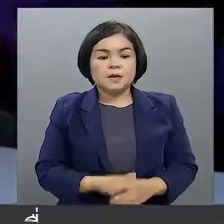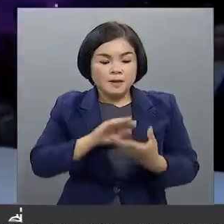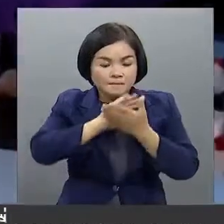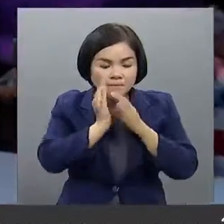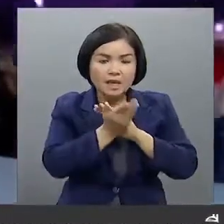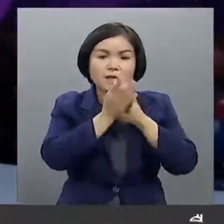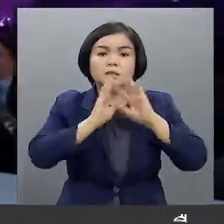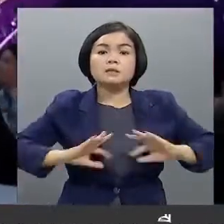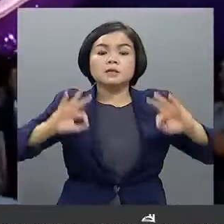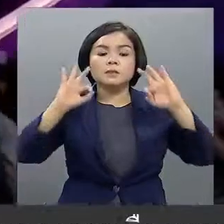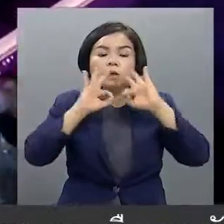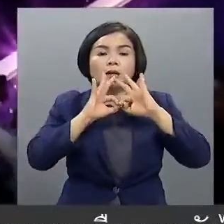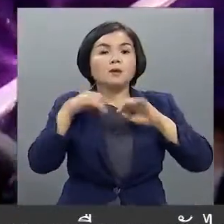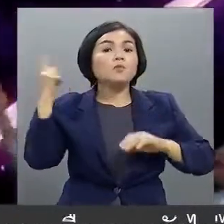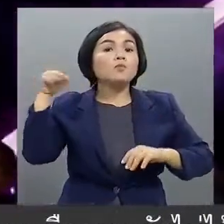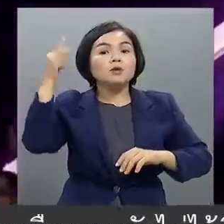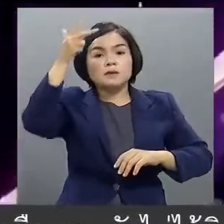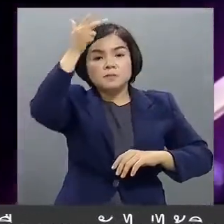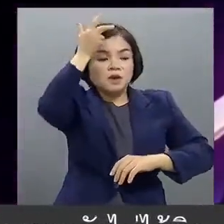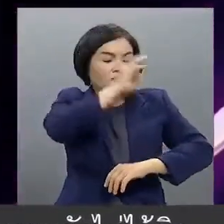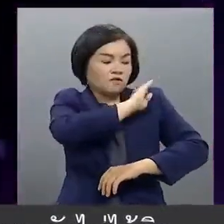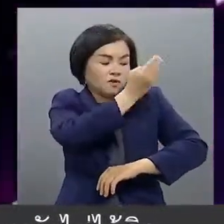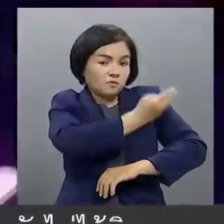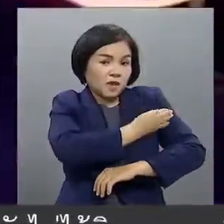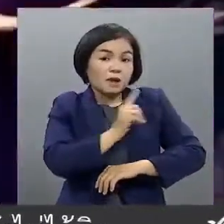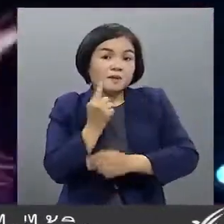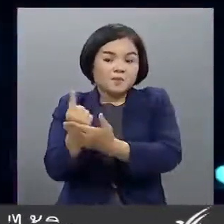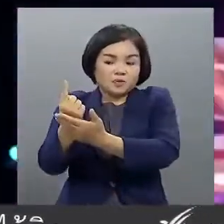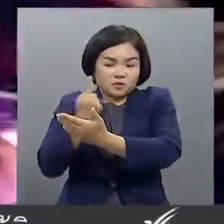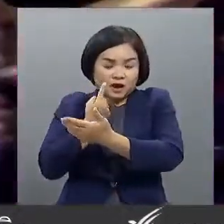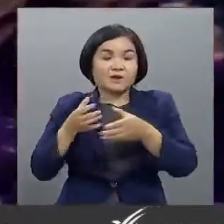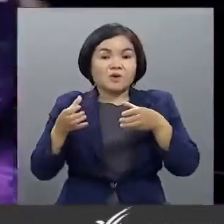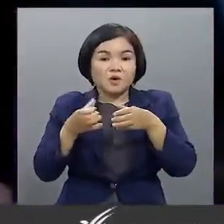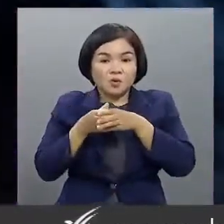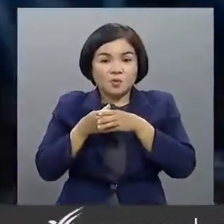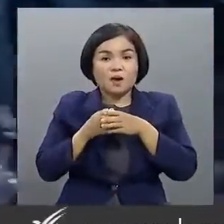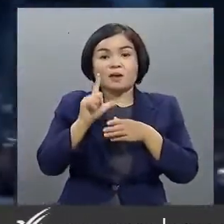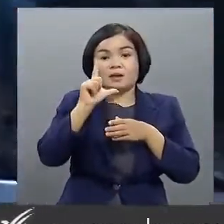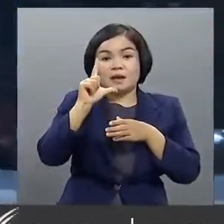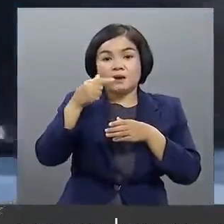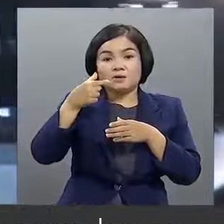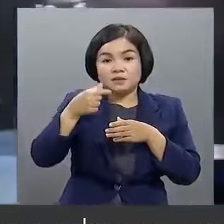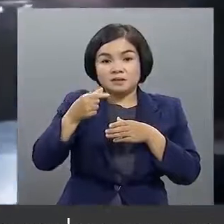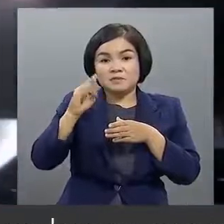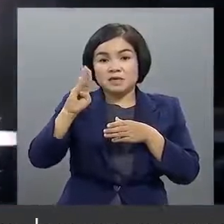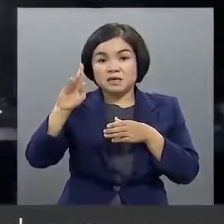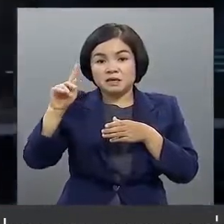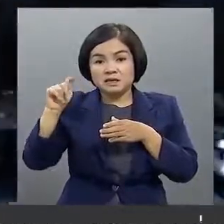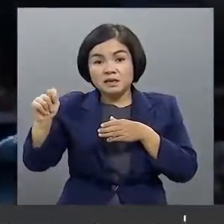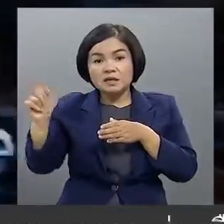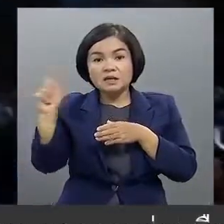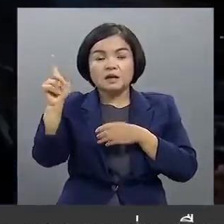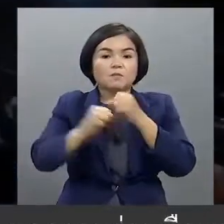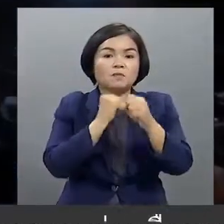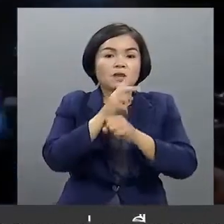าวงามจากฟิลิปปินส์นิยามตัวเองว่าเป็นแนวร่วมกลุ่ม LGBTQ เกิดขึ้นในปี2018บนเวที Miss Universe ในประเทศ